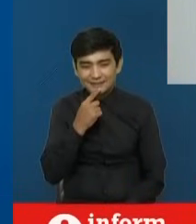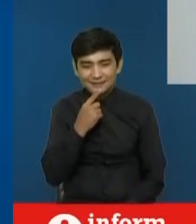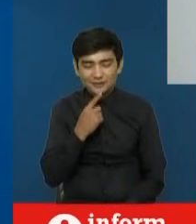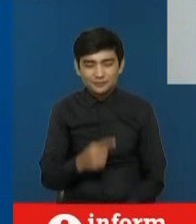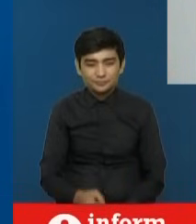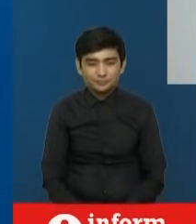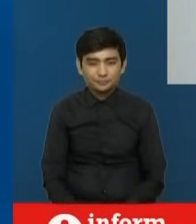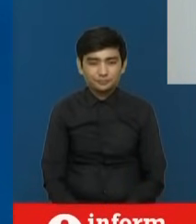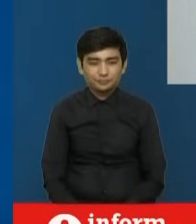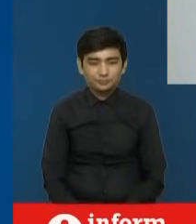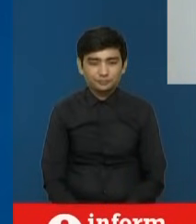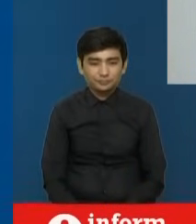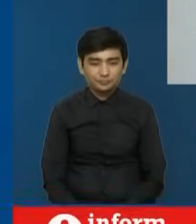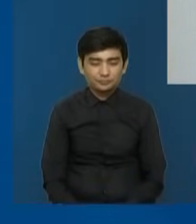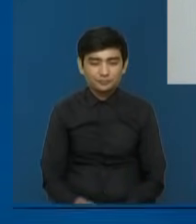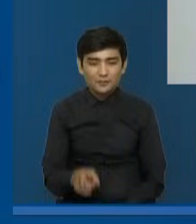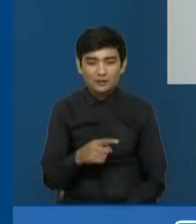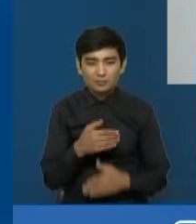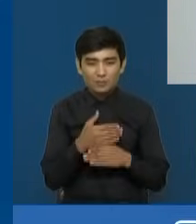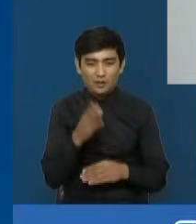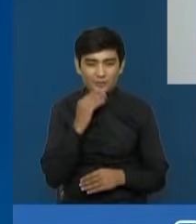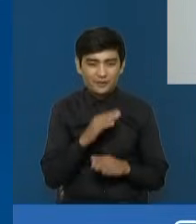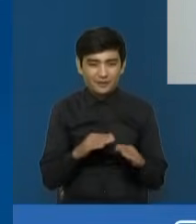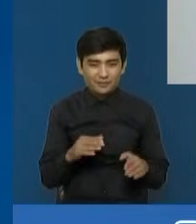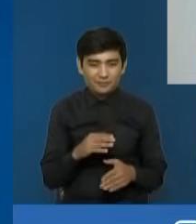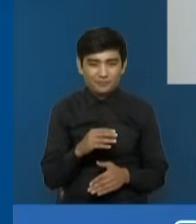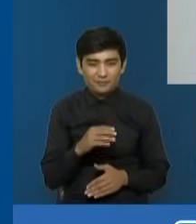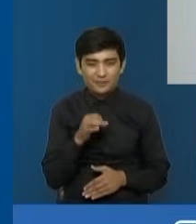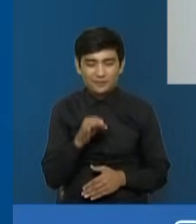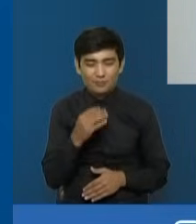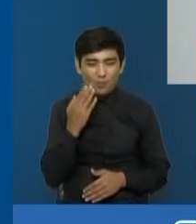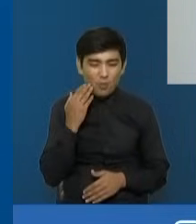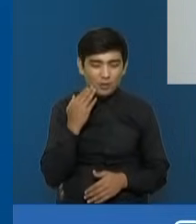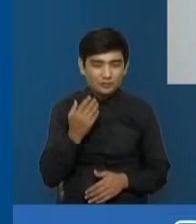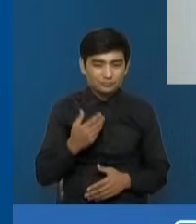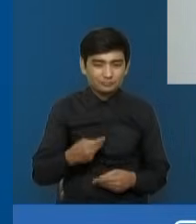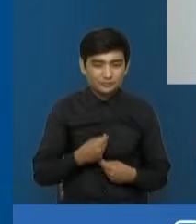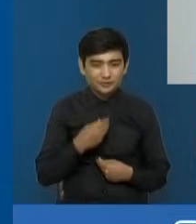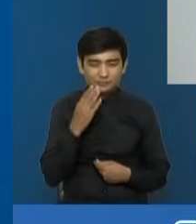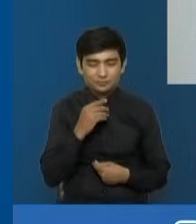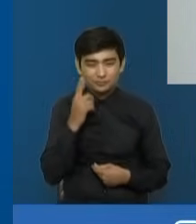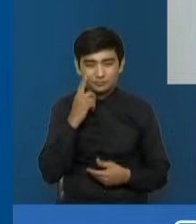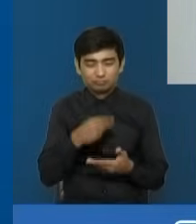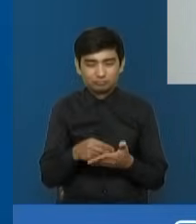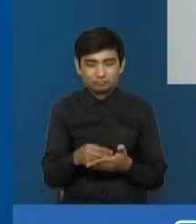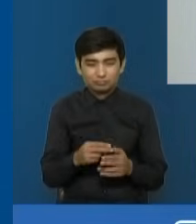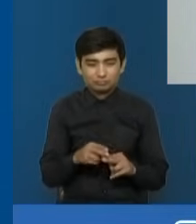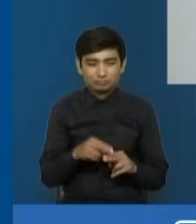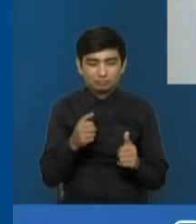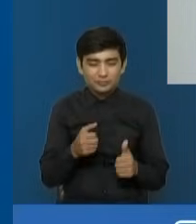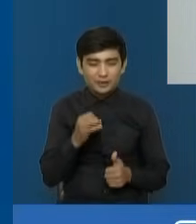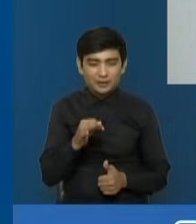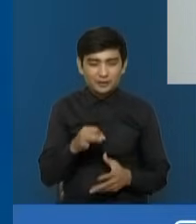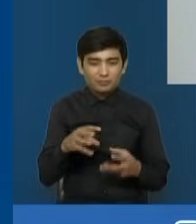Мы считаем, что они помогут детям хотя бы занять себя чем-то полезным. Вот. И